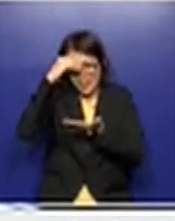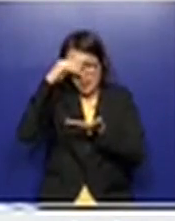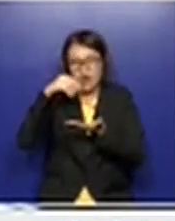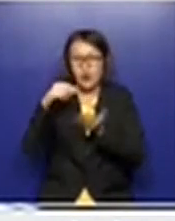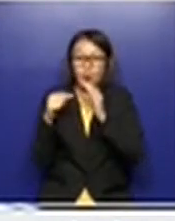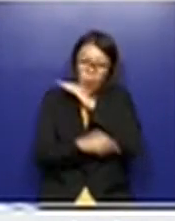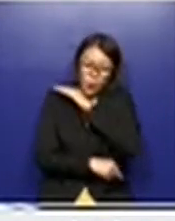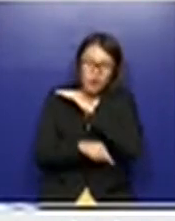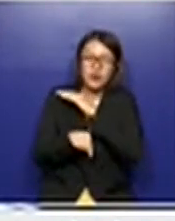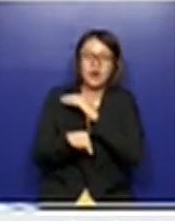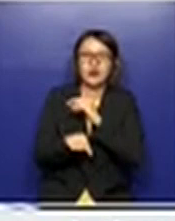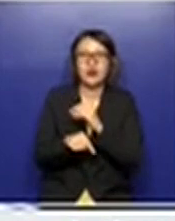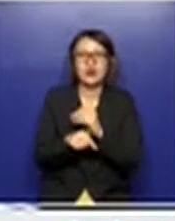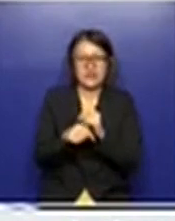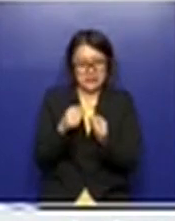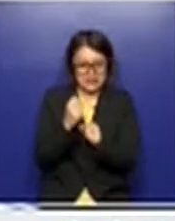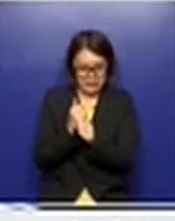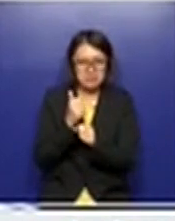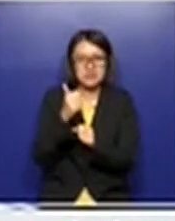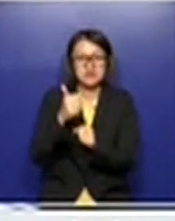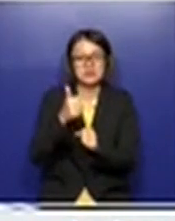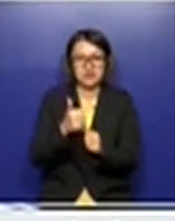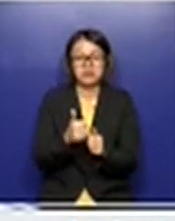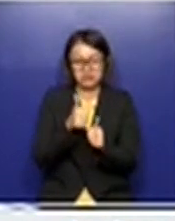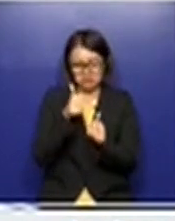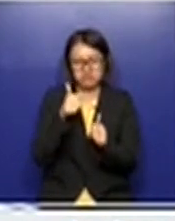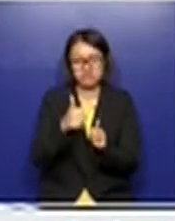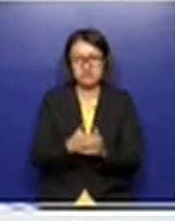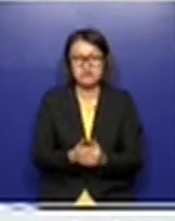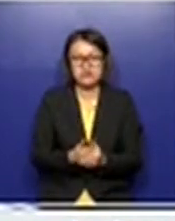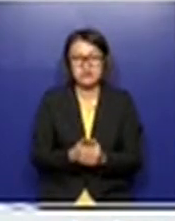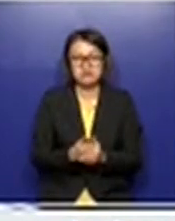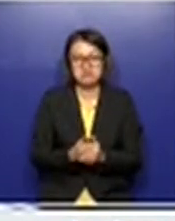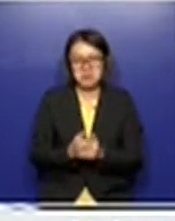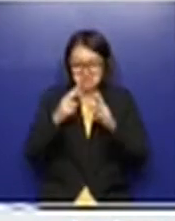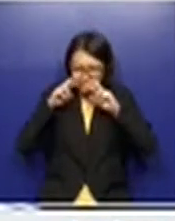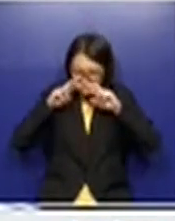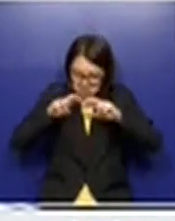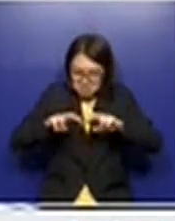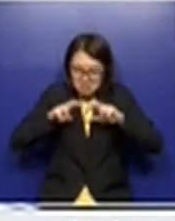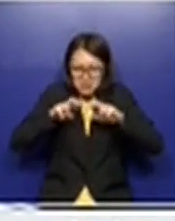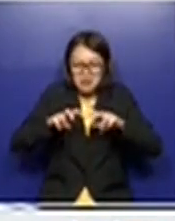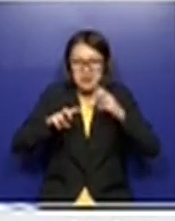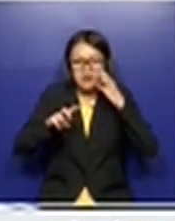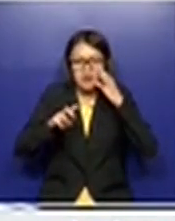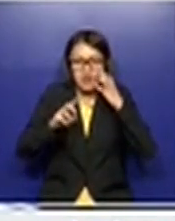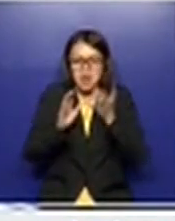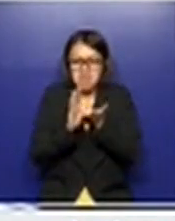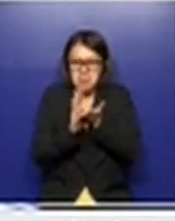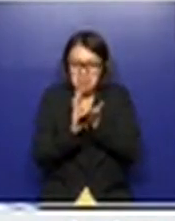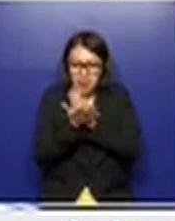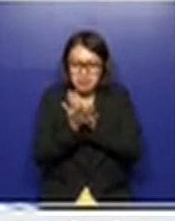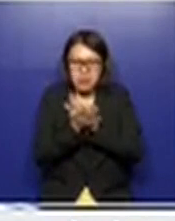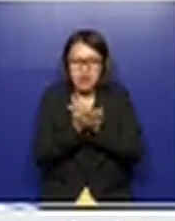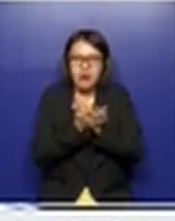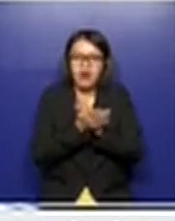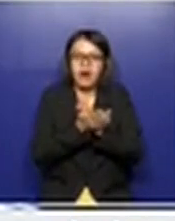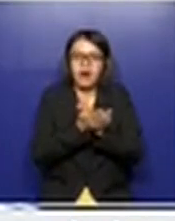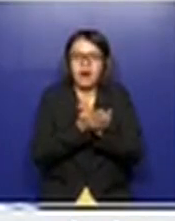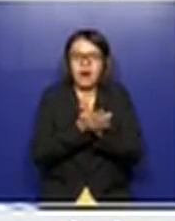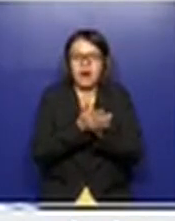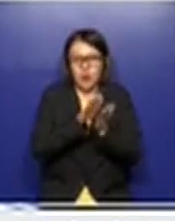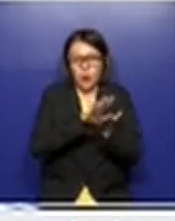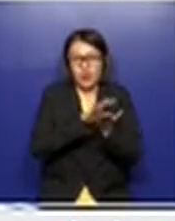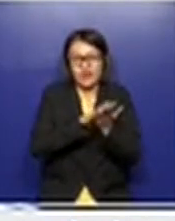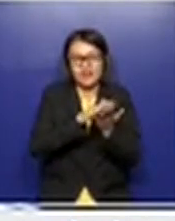ดนะครับท่านก็เลยทำได้ดีได้ขุดคุยและก็ผมคิดว่ามีการปรับคุณภาพอาหารของเด็กไทยทั้งประเทศอันนี้ผมชื่นชมท่